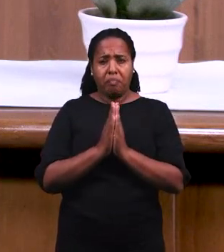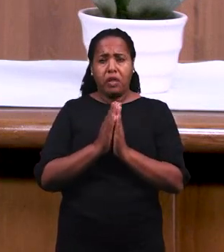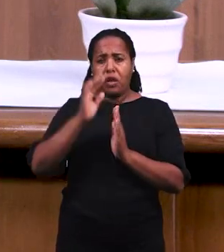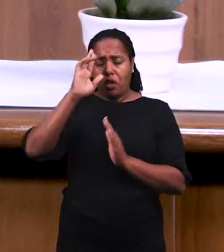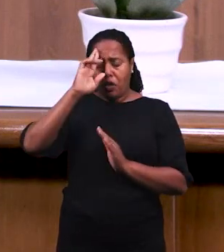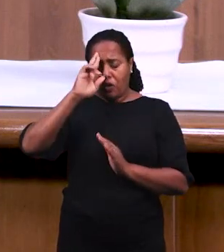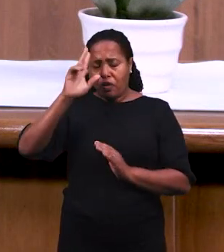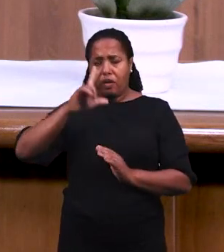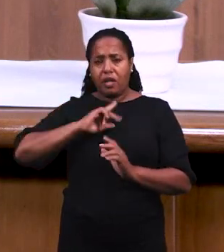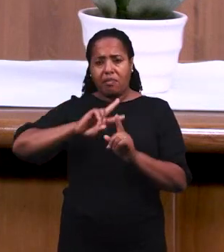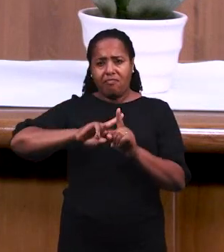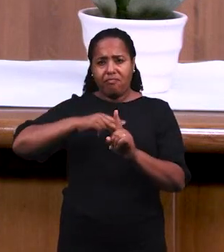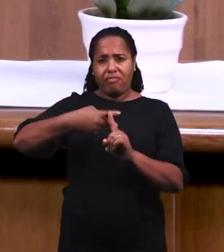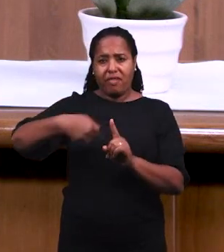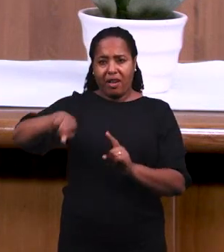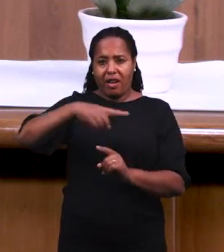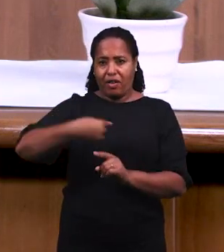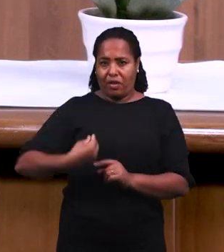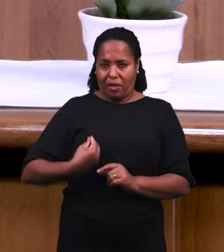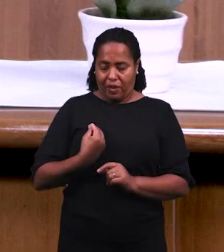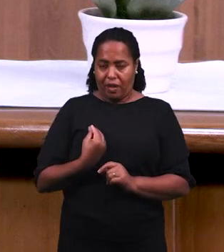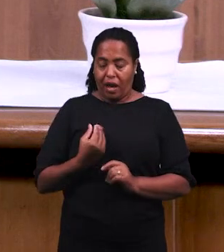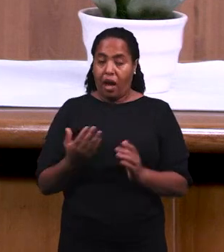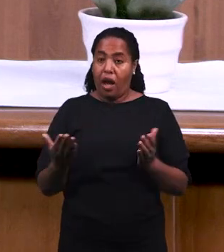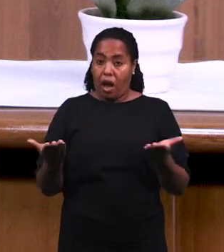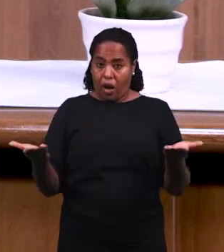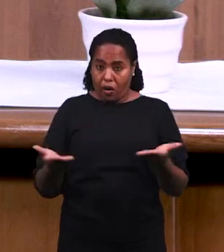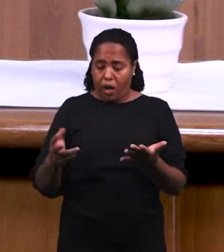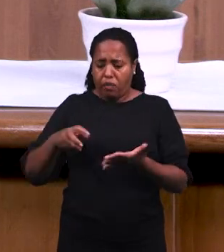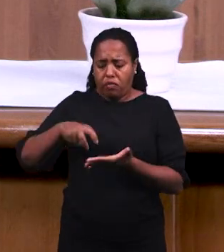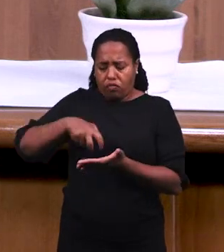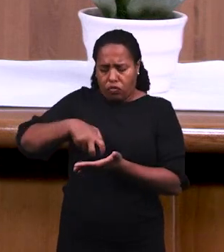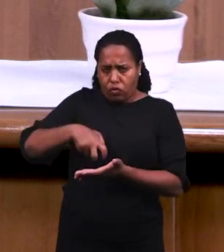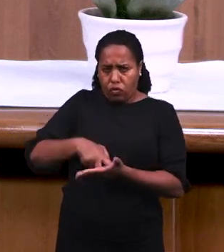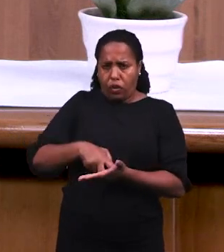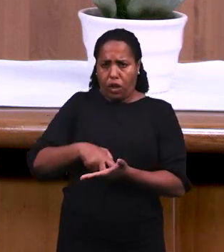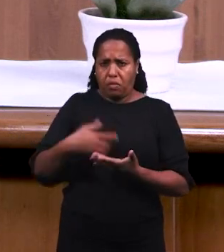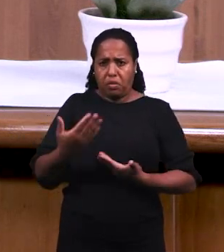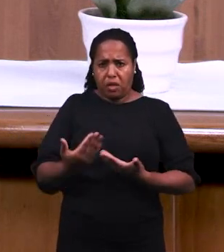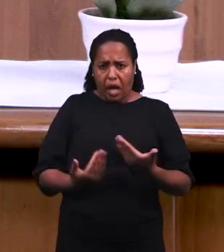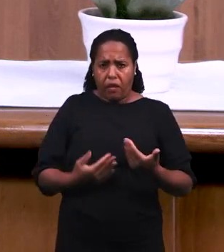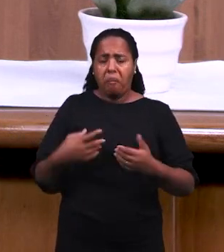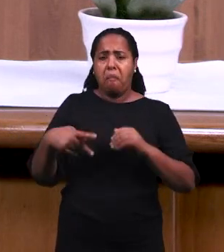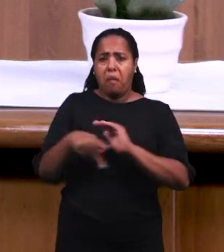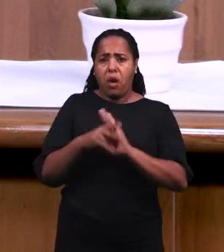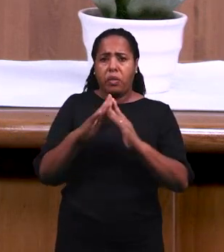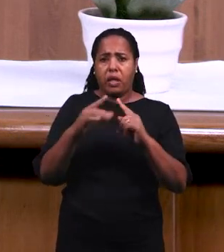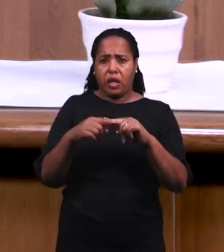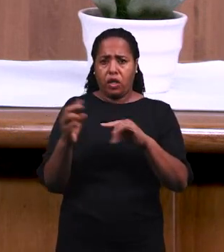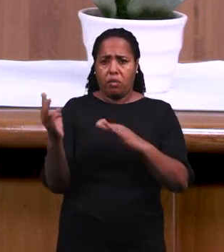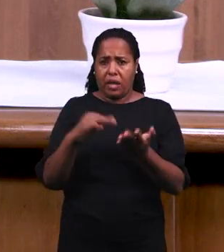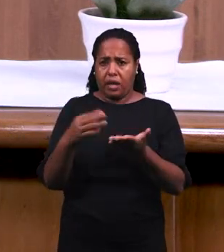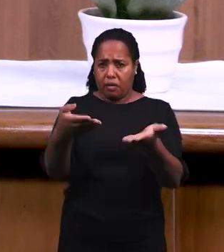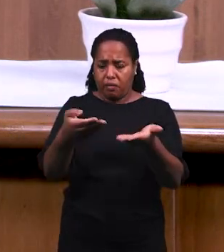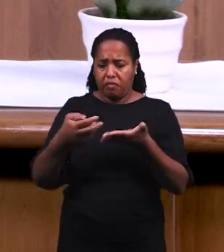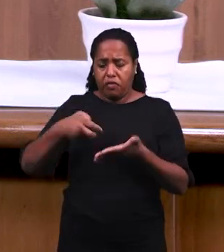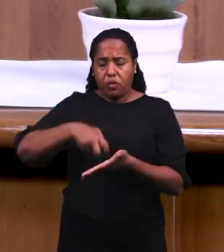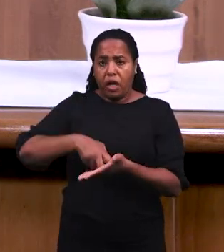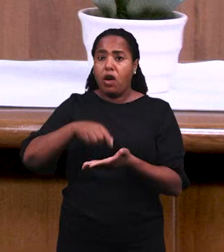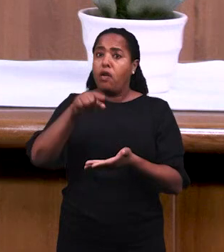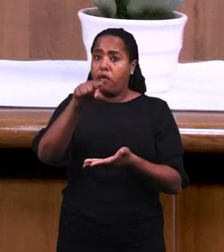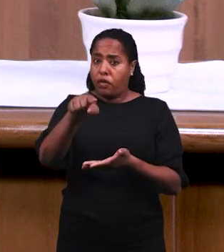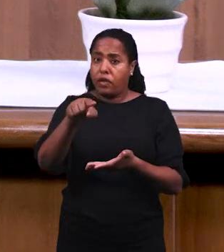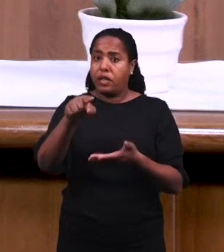ночь молитвенного служения, и Бог хочет благословить нас. Мы встанем на колени вместе с